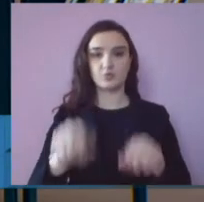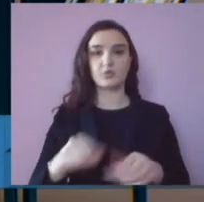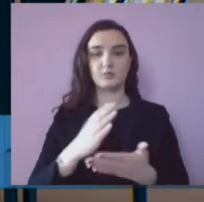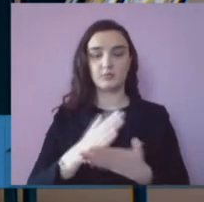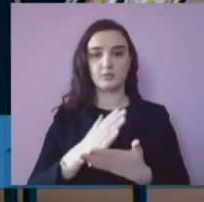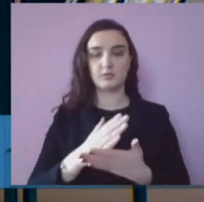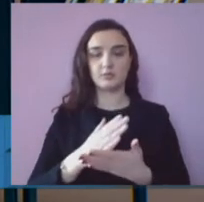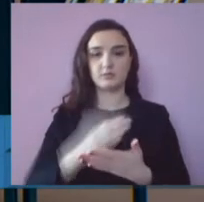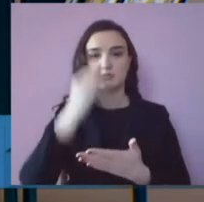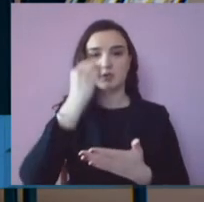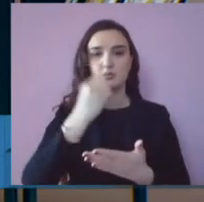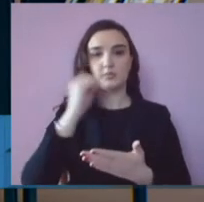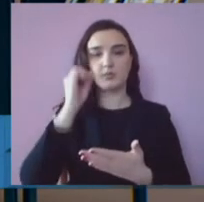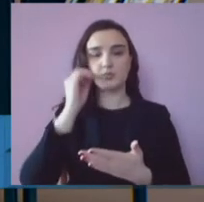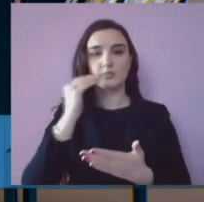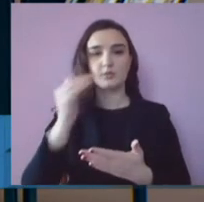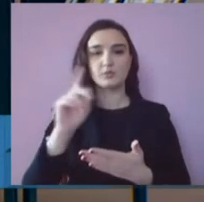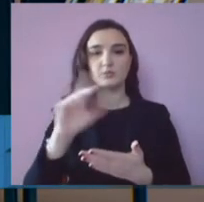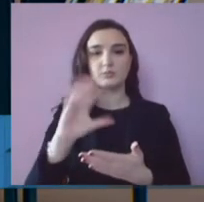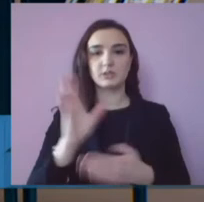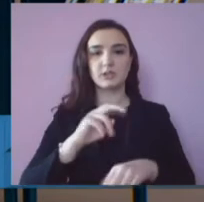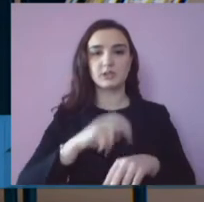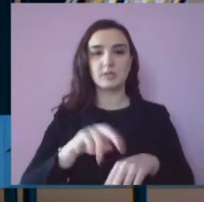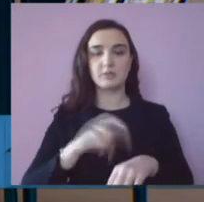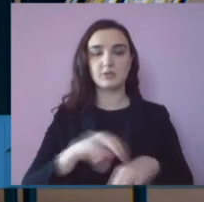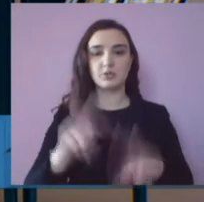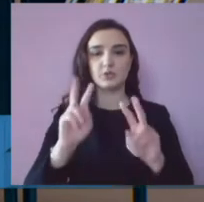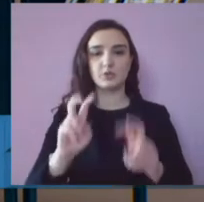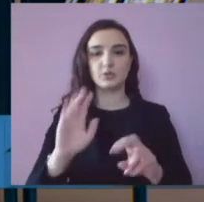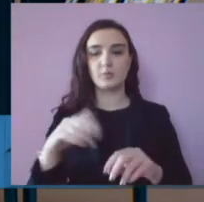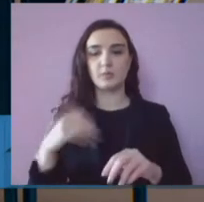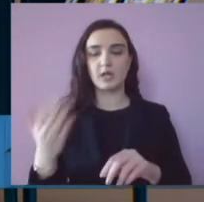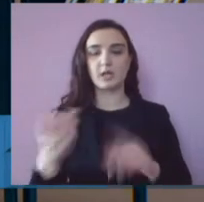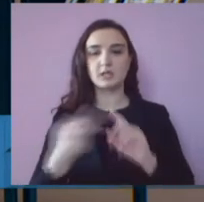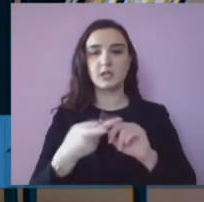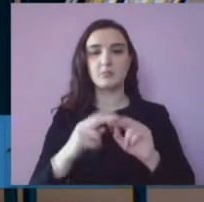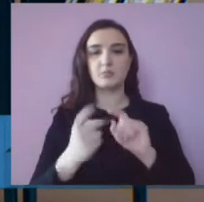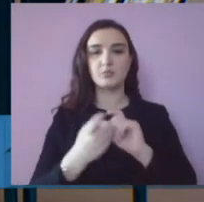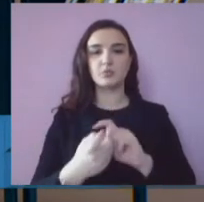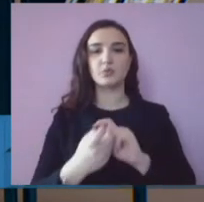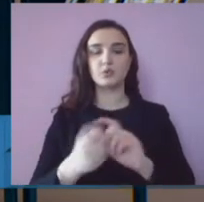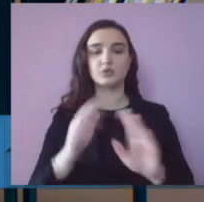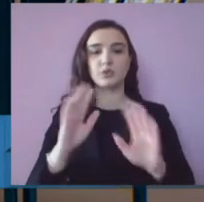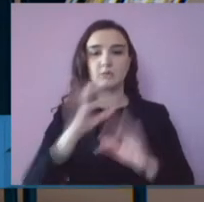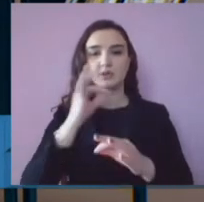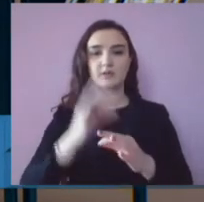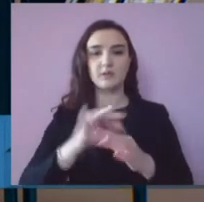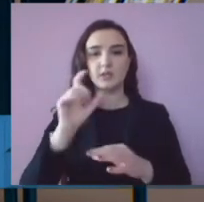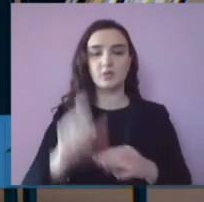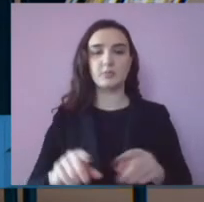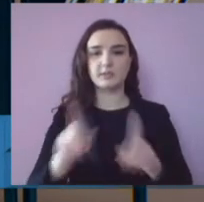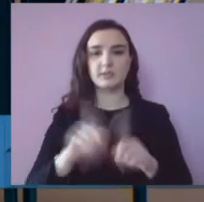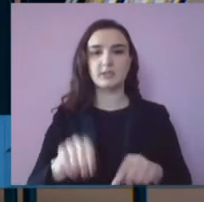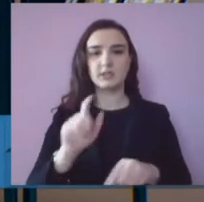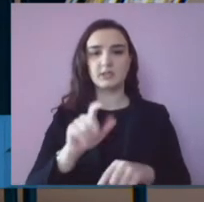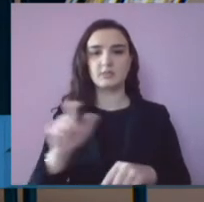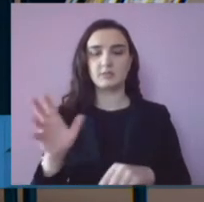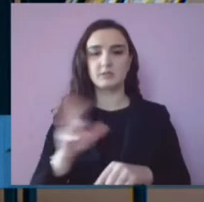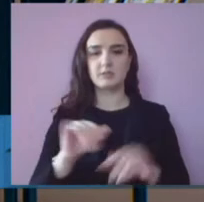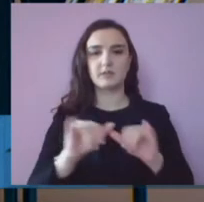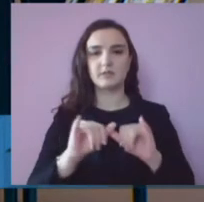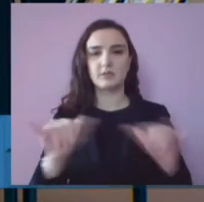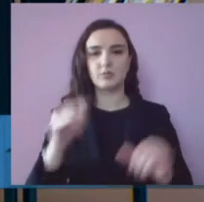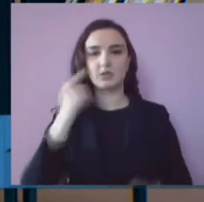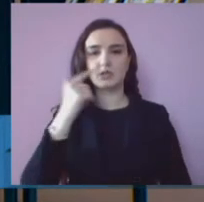მადლობა უფალს, რომ ჩვენ სამედიცინო მხარეს აი ამ ბრძოლაში ხელმძღვანელობენ ისეთი ჭკვიანი, განვითარებული, განათლებული